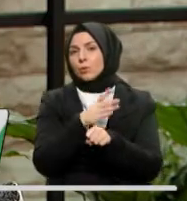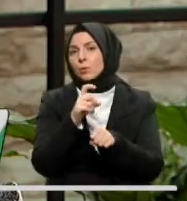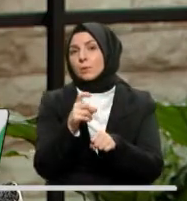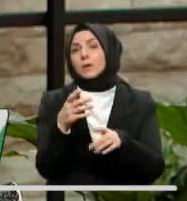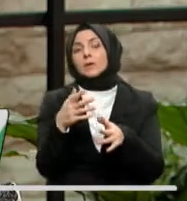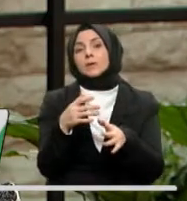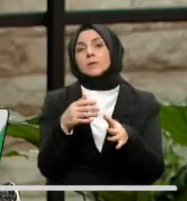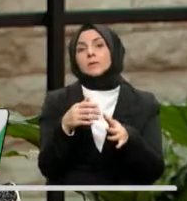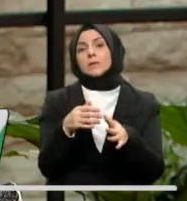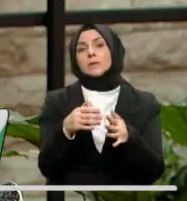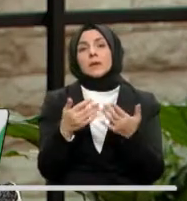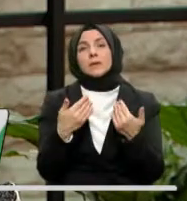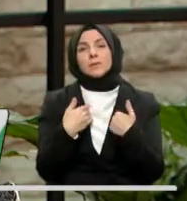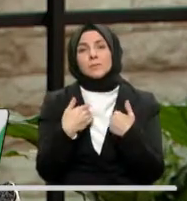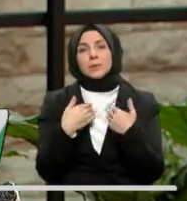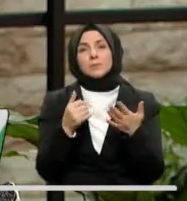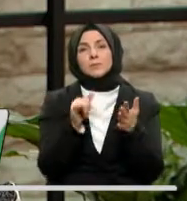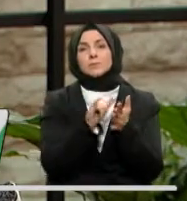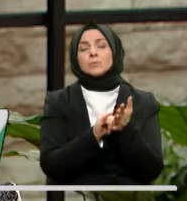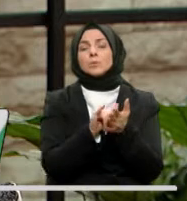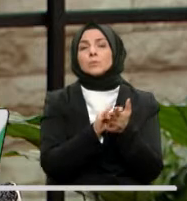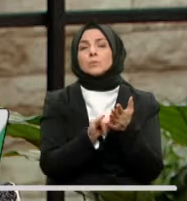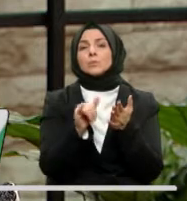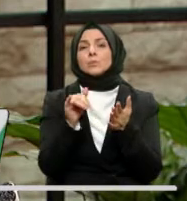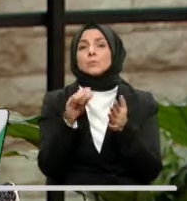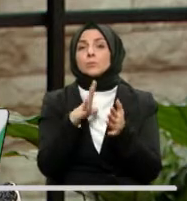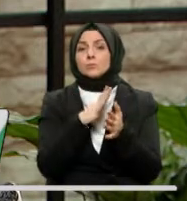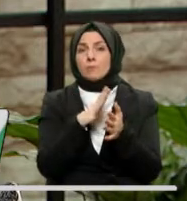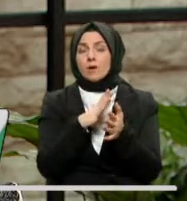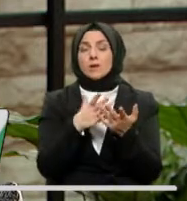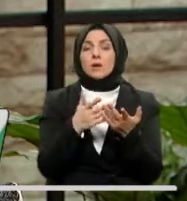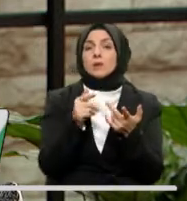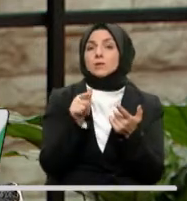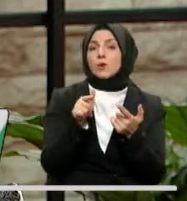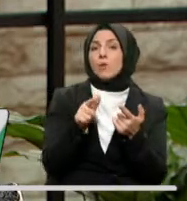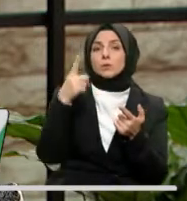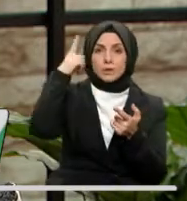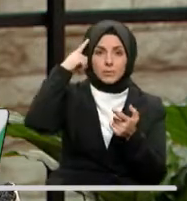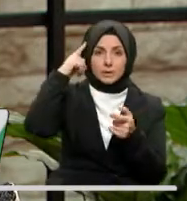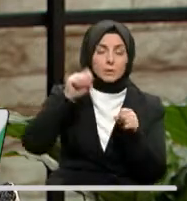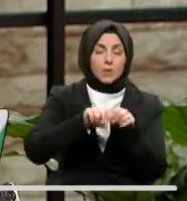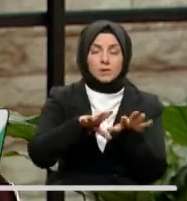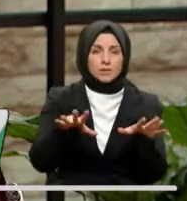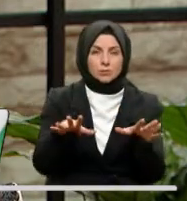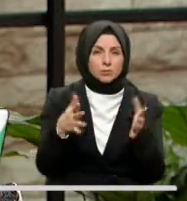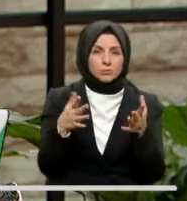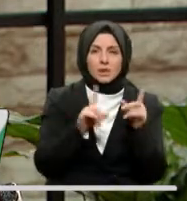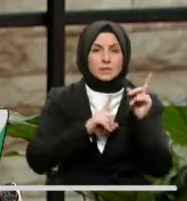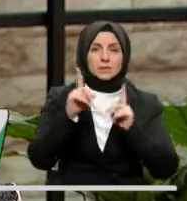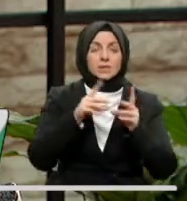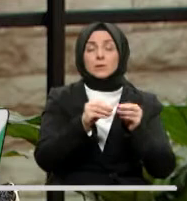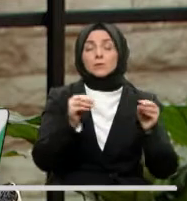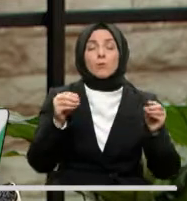hesaplarımdan Bunlar çok geliyor ama çok bilgisiz çok alanında uzman olmayan önüne gelen bilgi paylaşımı yapabiliyorsunuz internette sınır yok isteyen